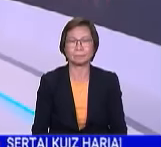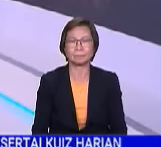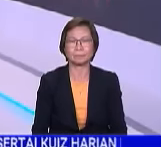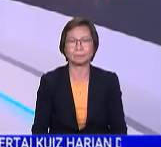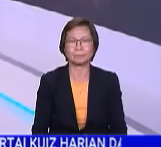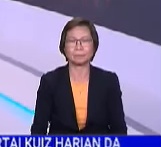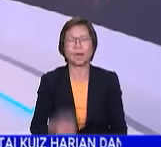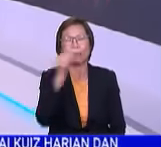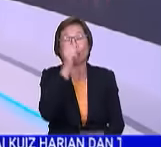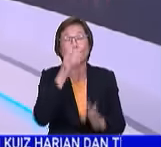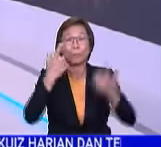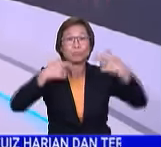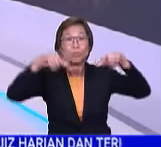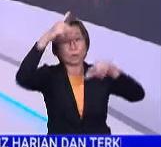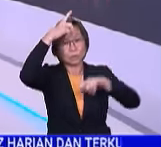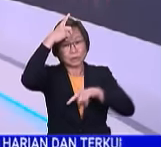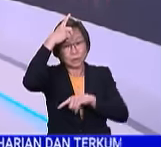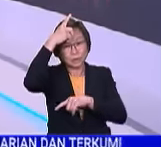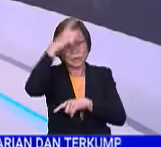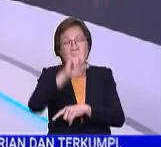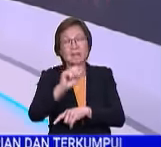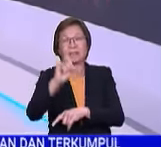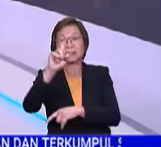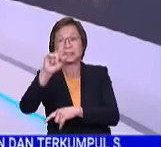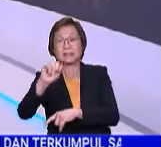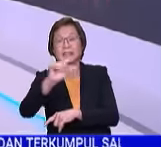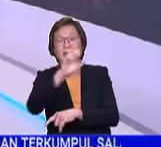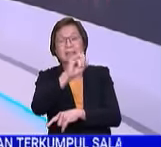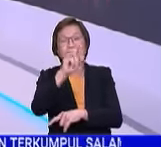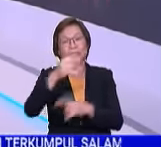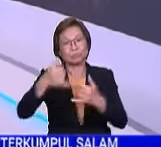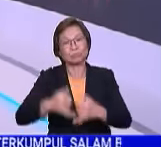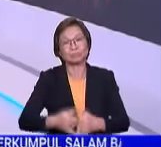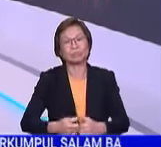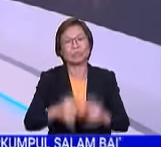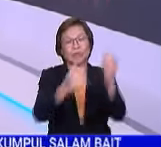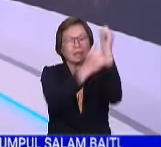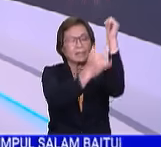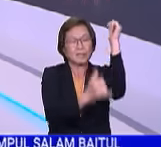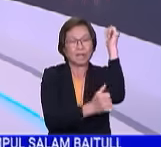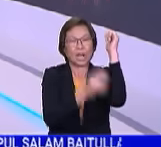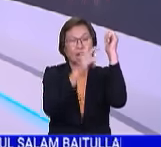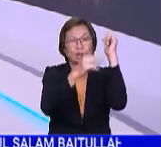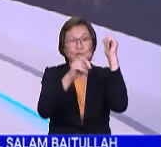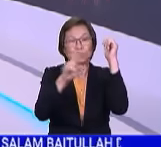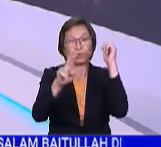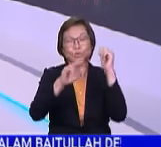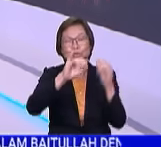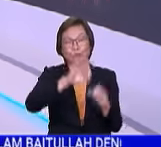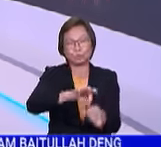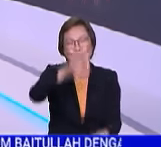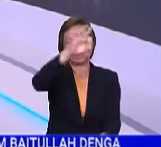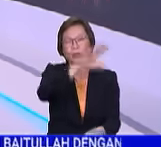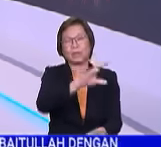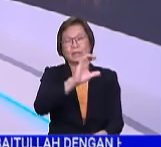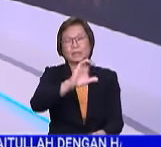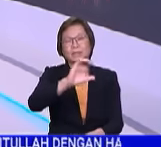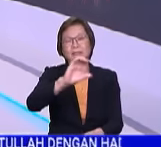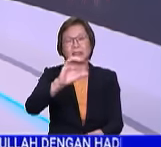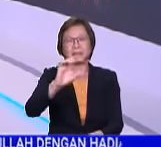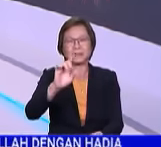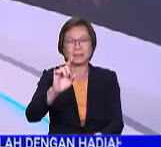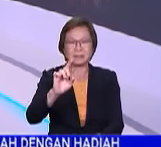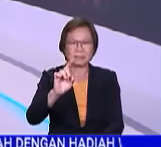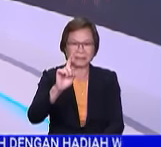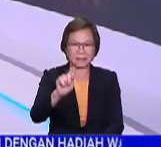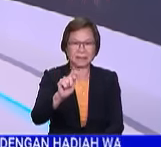Saudara penyanyi terkenal Dato' Sri Siti Nurhaliza menerusi Yayasan Nur Jiwa dan CTDK Holdings